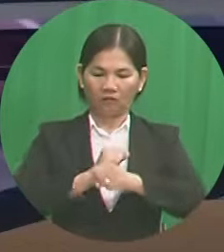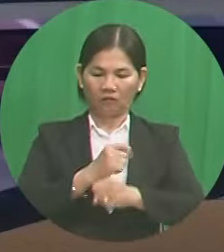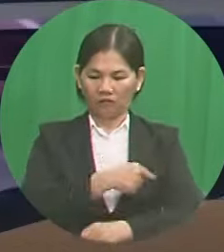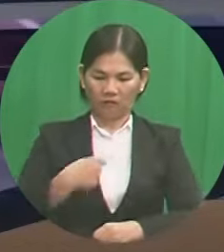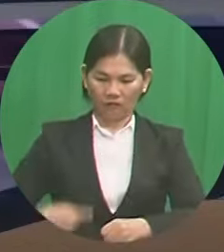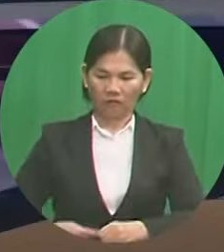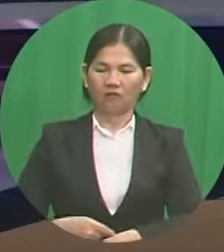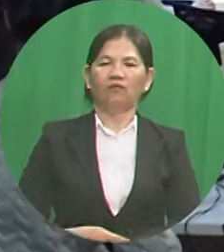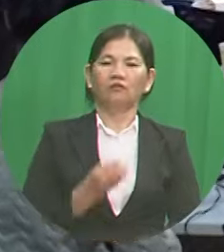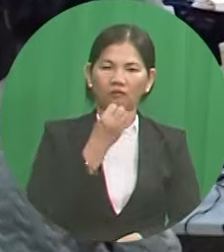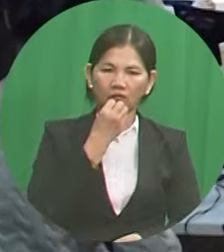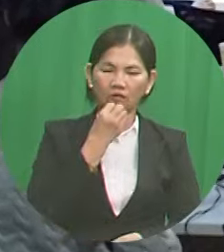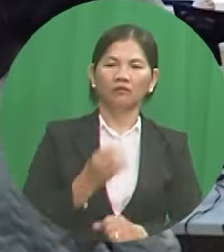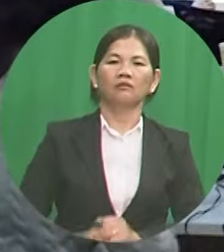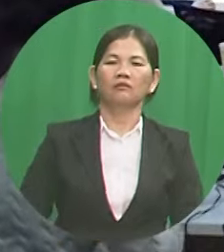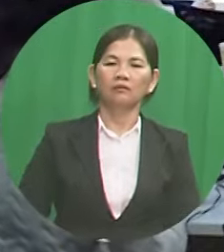សចិនកាលពីថ្ងៃអង្គារ